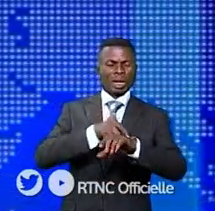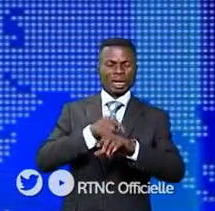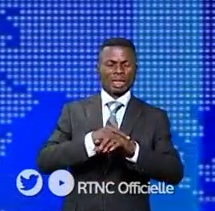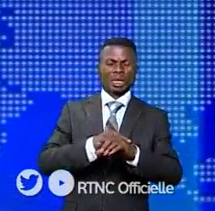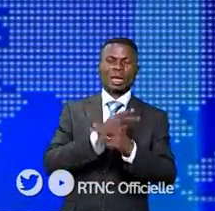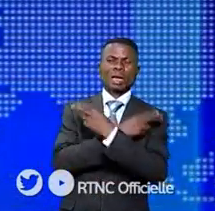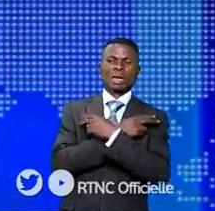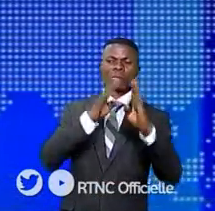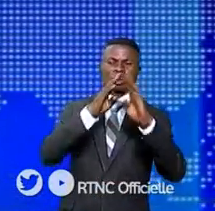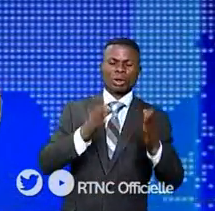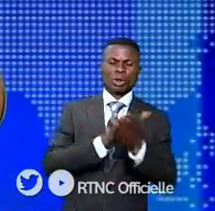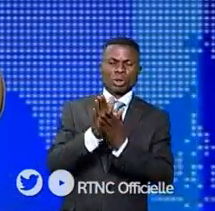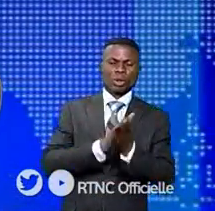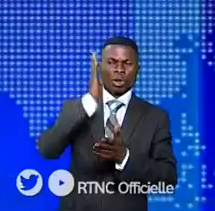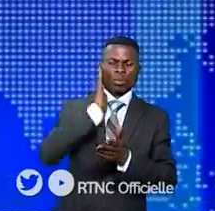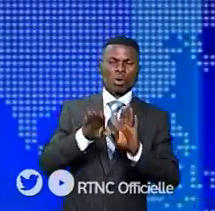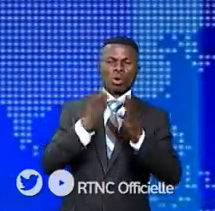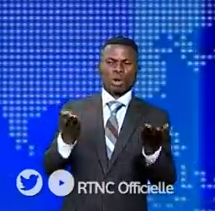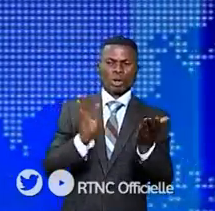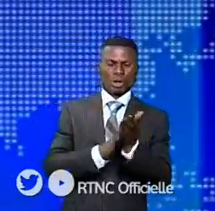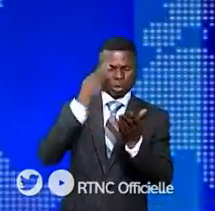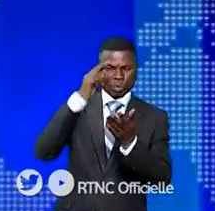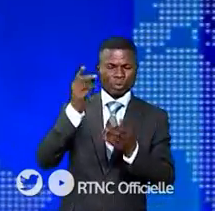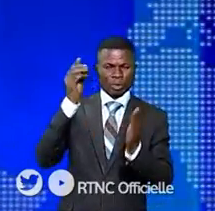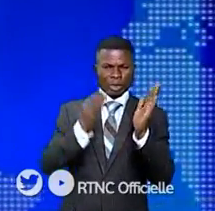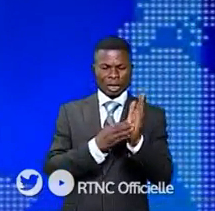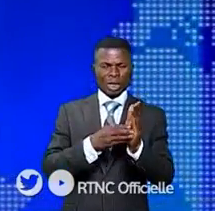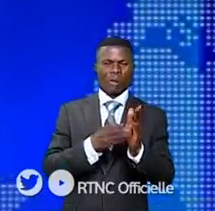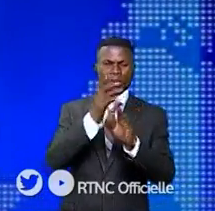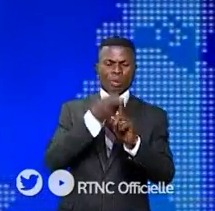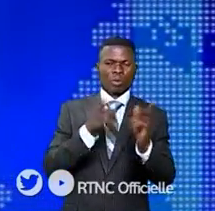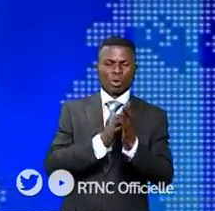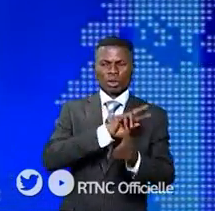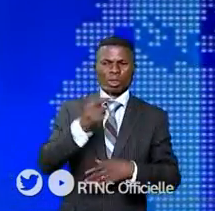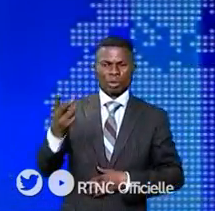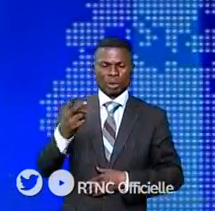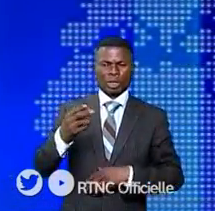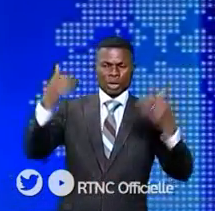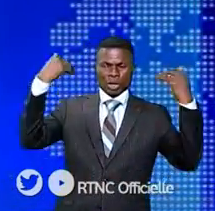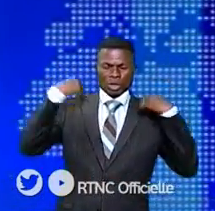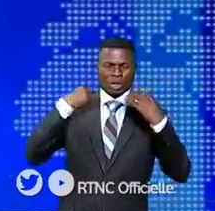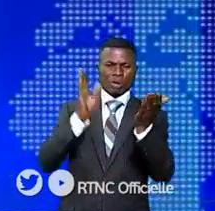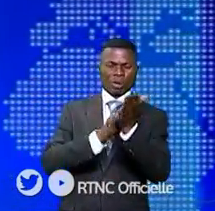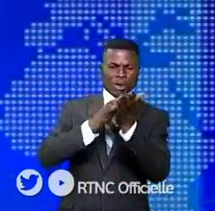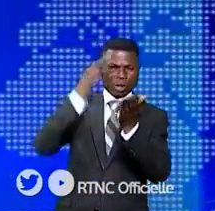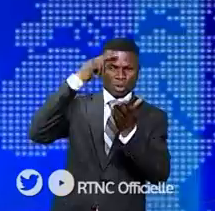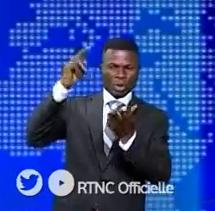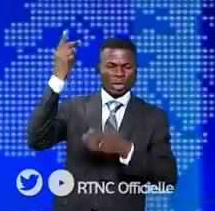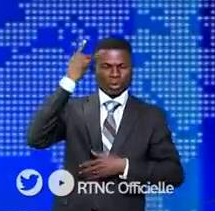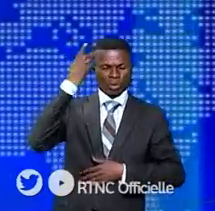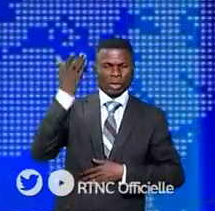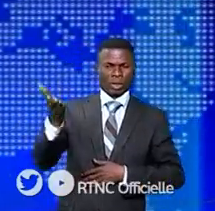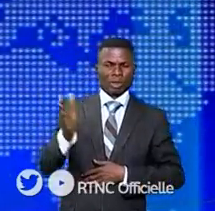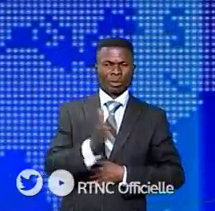temps. Je leur souhaite bon retour. Fait à Kinshasa le 9 octobre 2020, le recteur Ngoma Yanzuzi, professeur